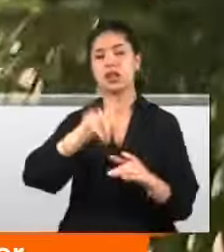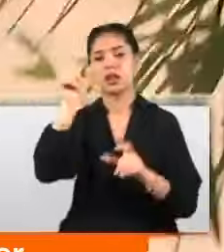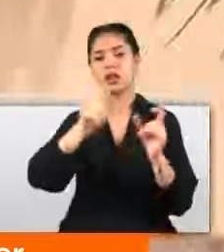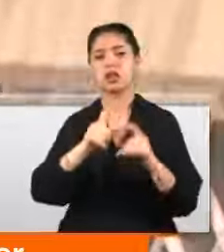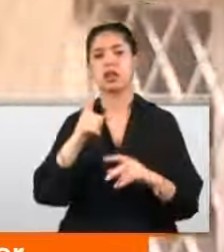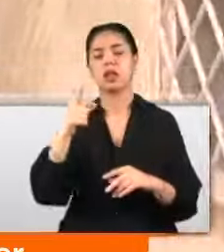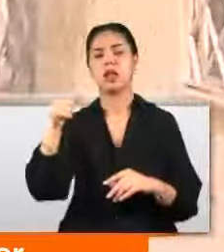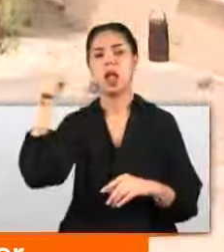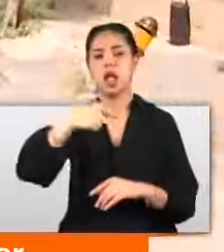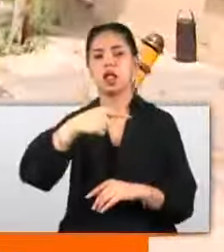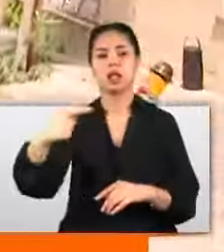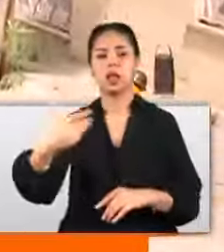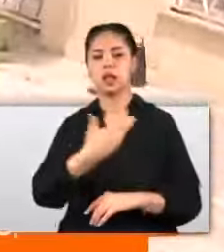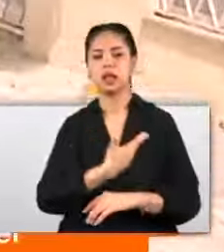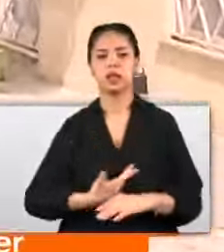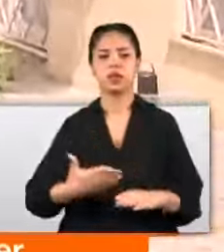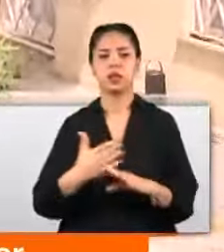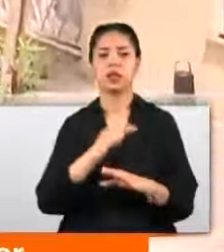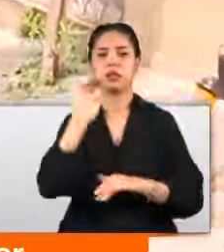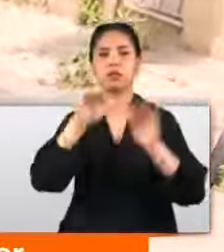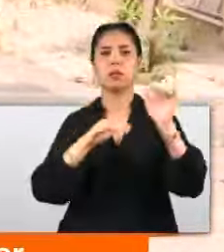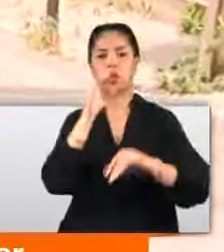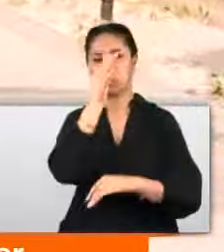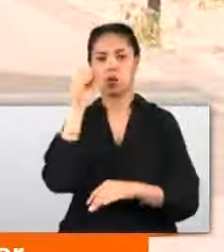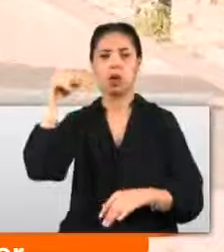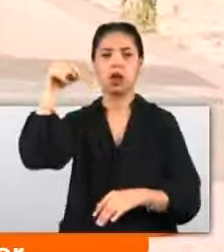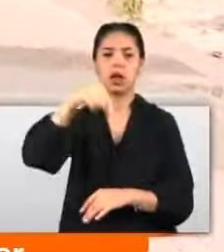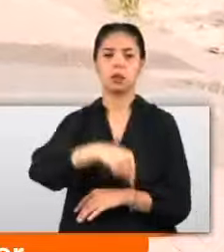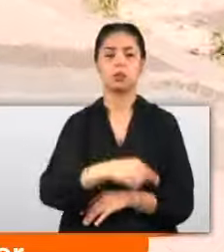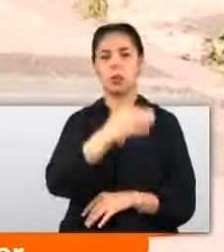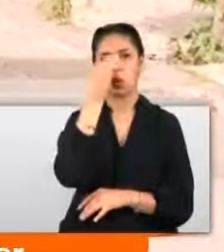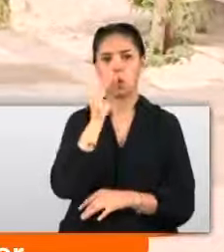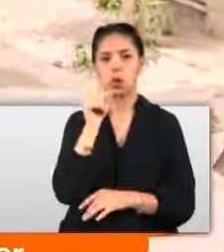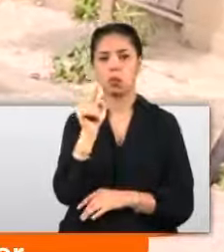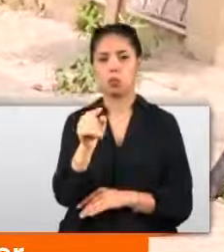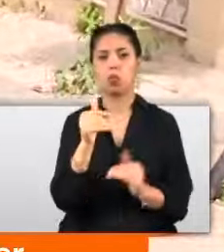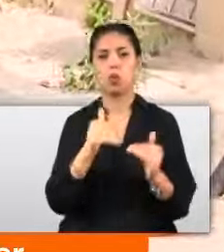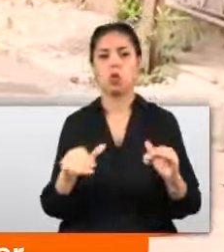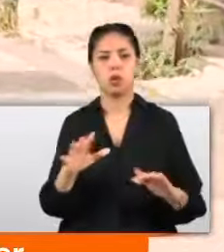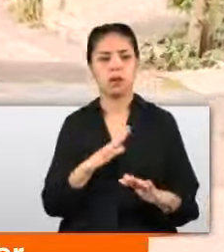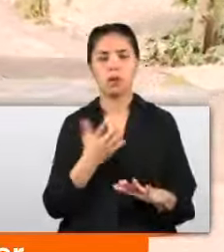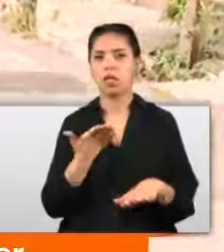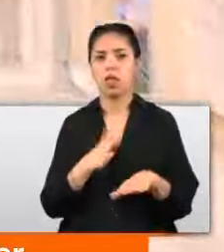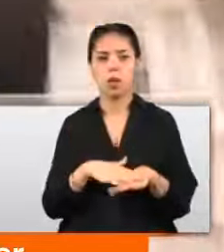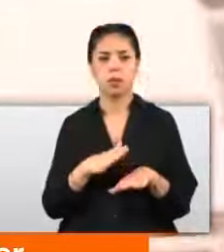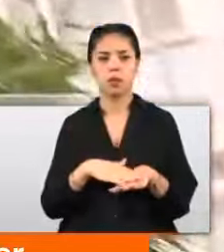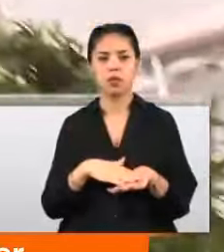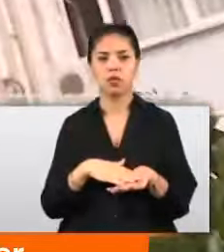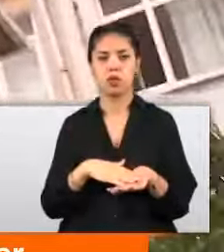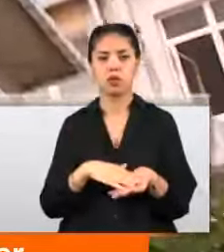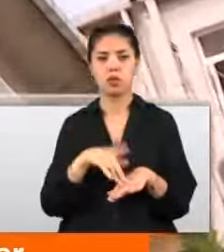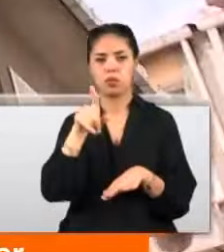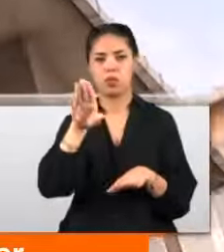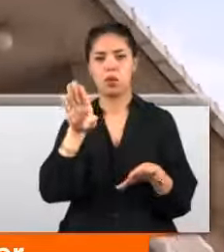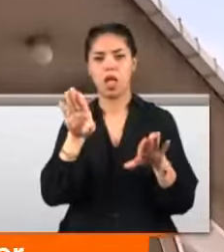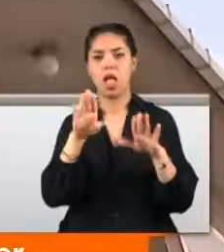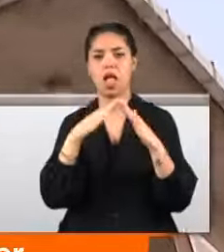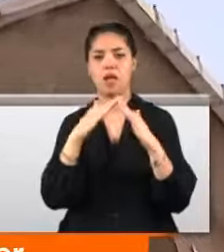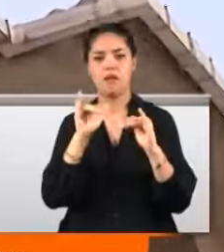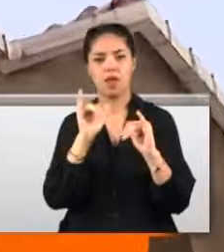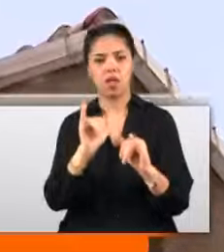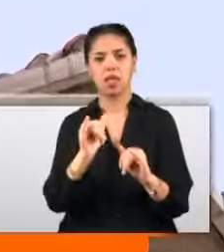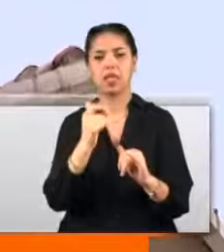alçak katları Seviyor çünkü neden çıkmak kolay inmek de kolay ama bunun da önlemi var ne yapabiliriz İşte bu dairede olduğu